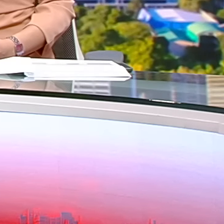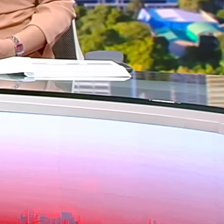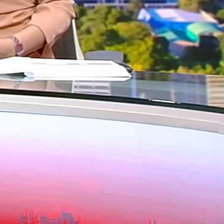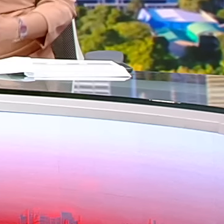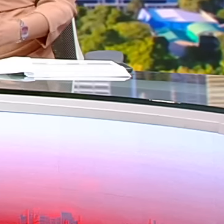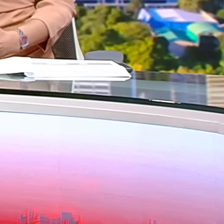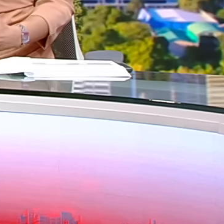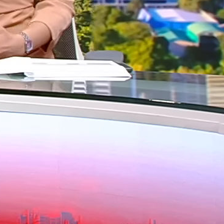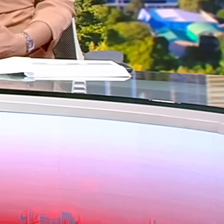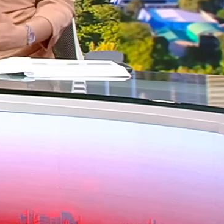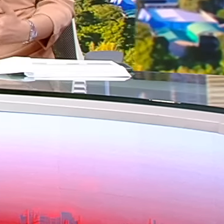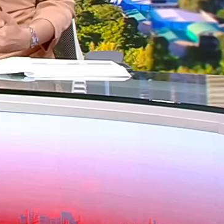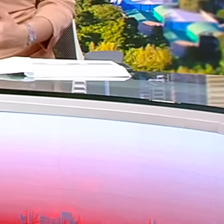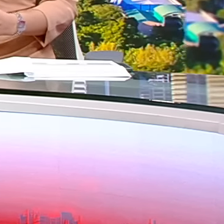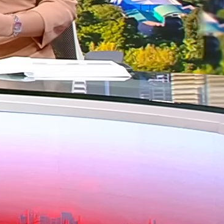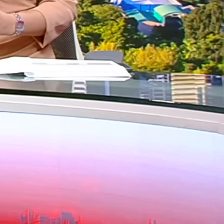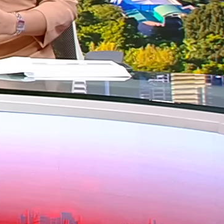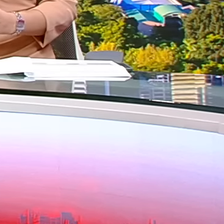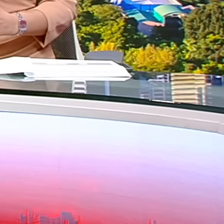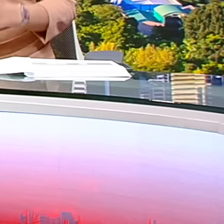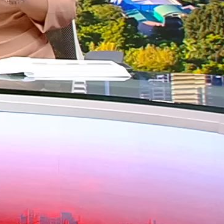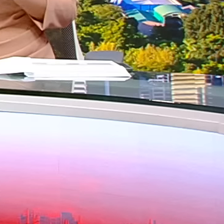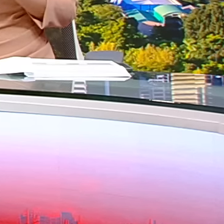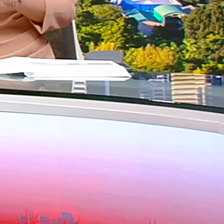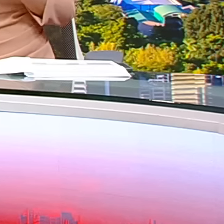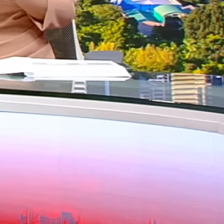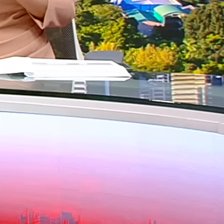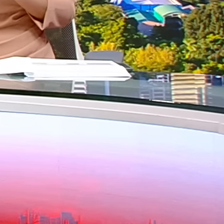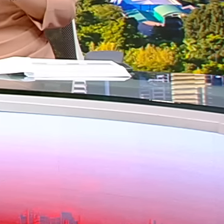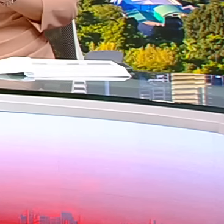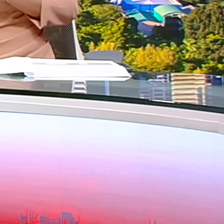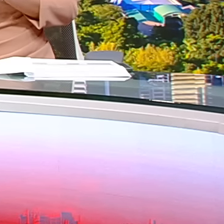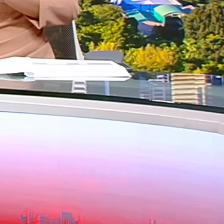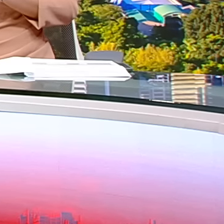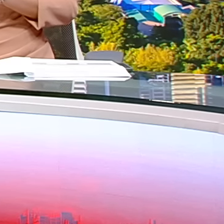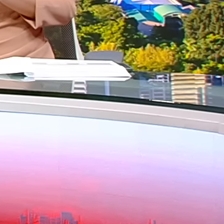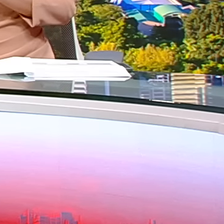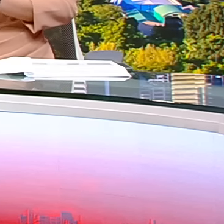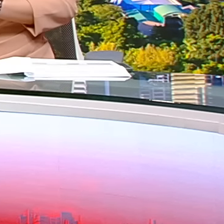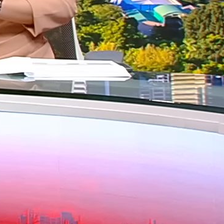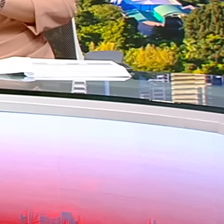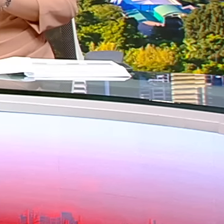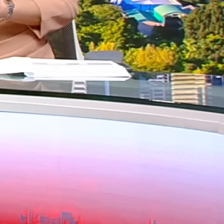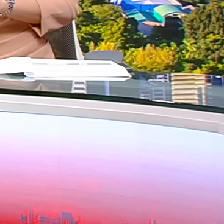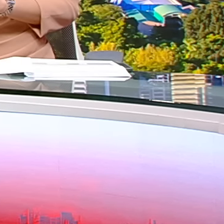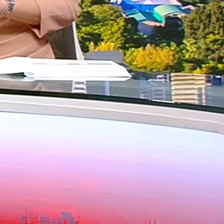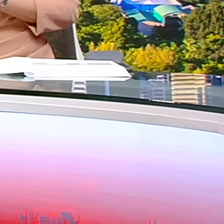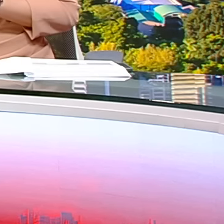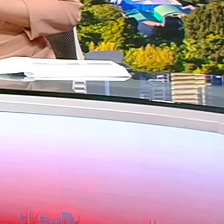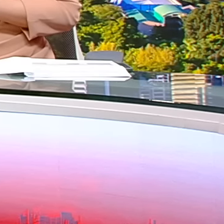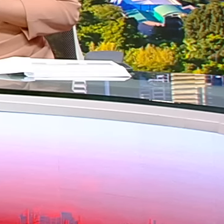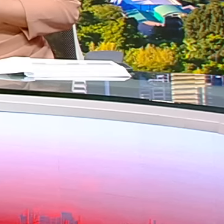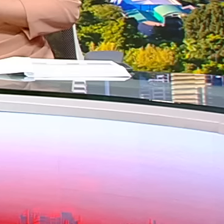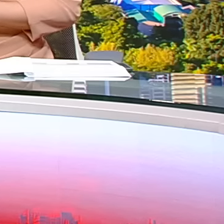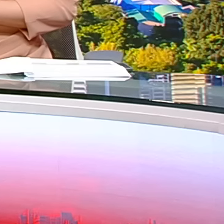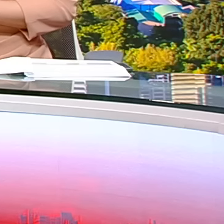ทยานะคะเราเข้าสู่ฤดูร้อนอย่างเป็นทางการแล้วแต่ว่าพื้นที่ประเทศไทยตอนบนจะมีจังหวะที่มวลอากาศเย็นกับอากาศร้อนเนี่ยปะทะ